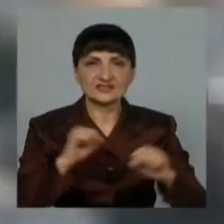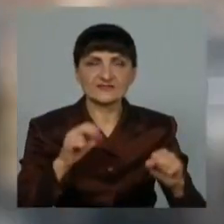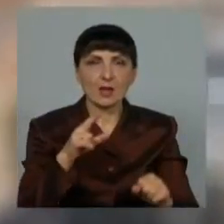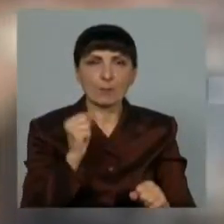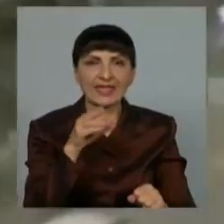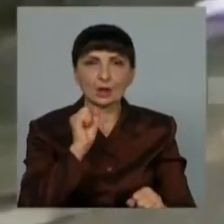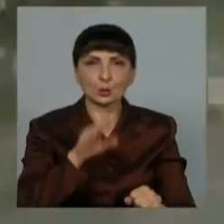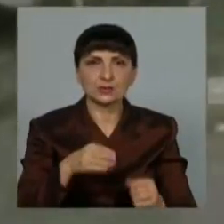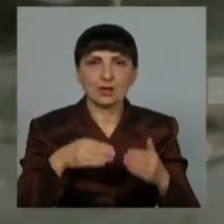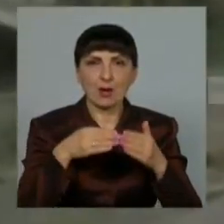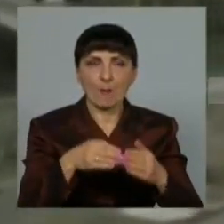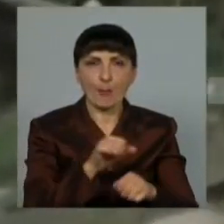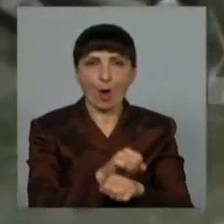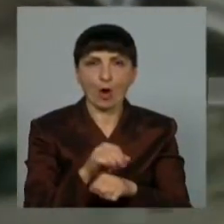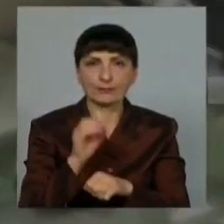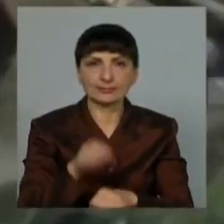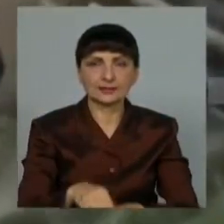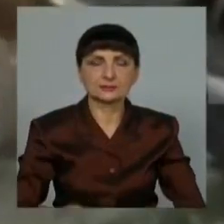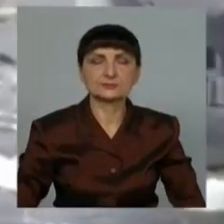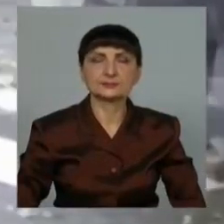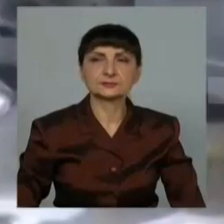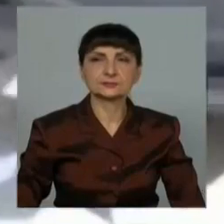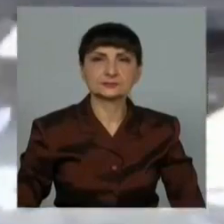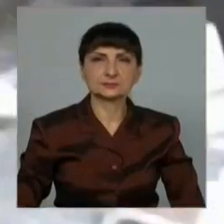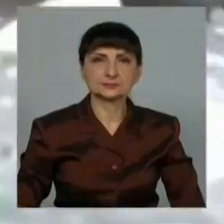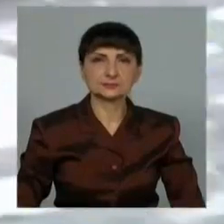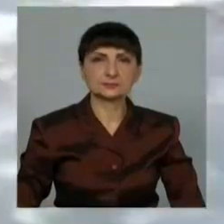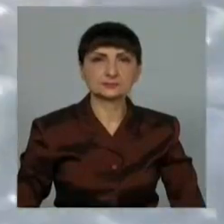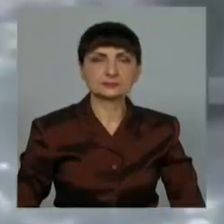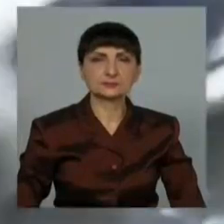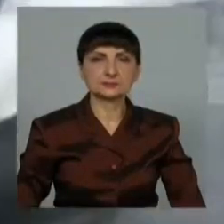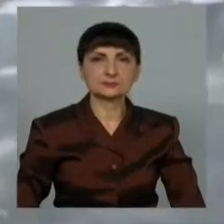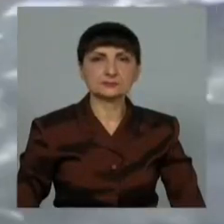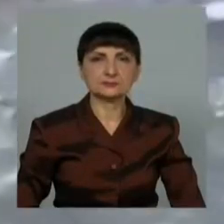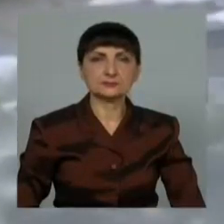Бейрутском порту. Айнарфина Рихпаева, Арсен Сандыбаев, телеканал Алматы.